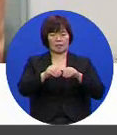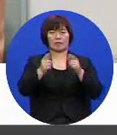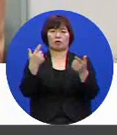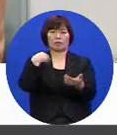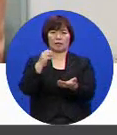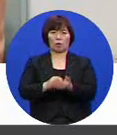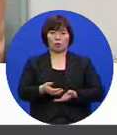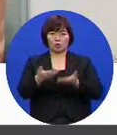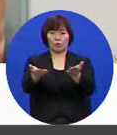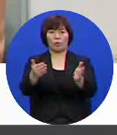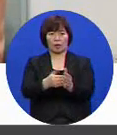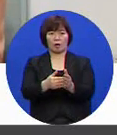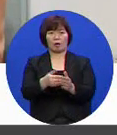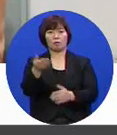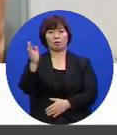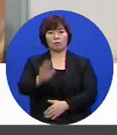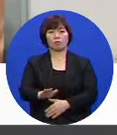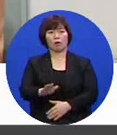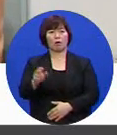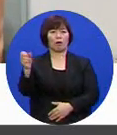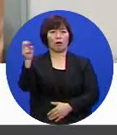주었어요. 그랬는데